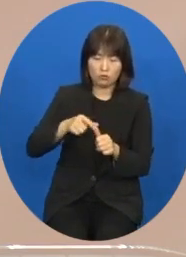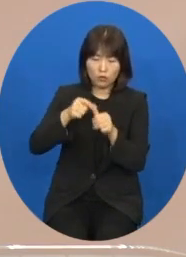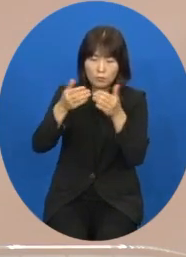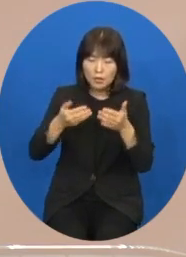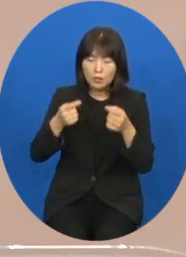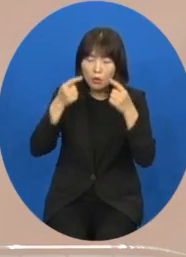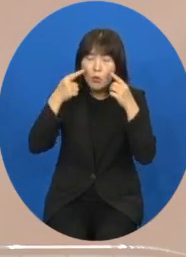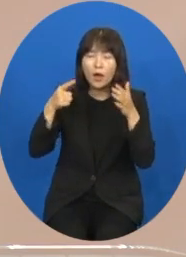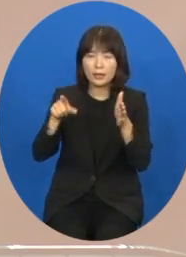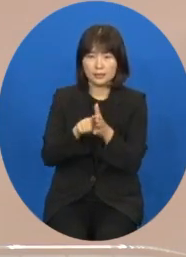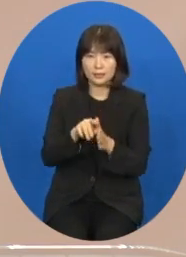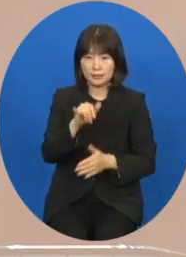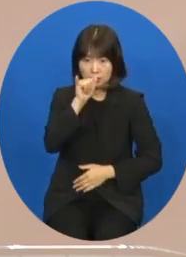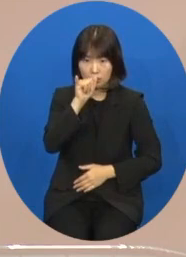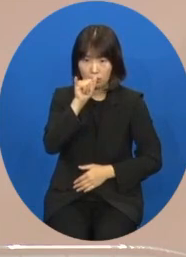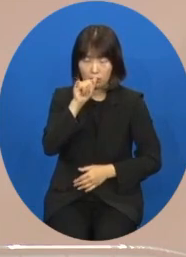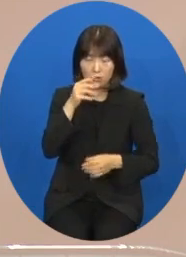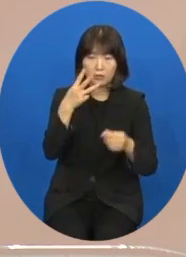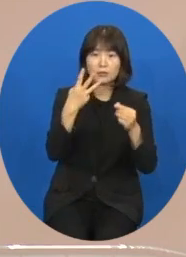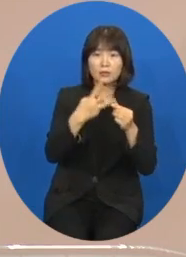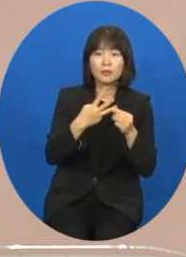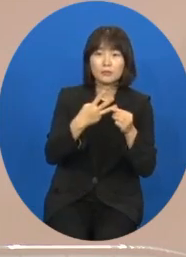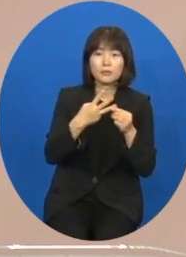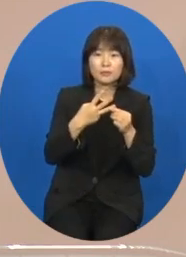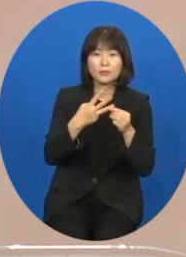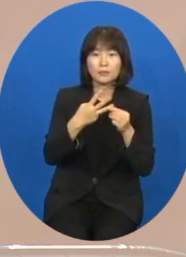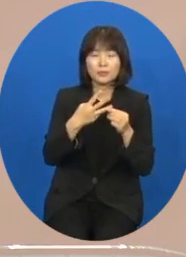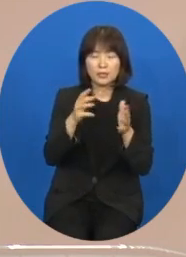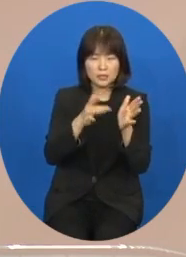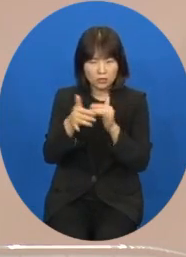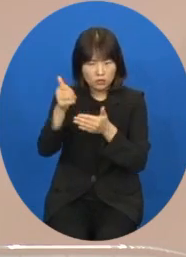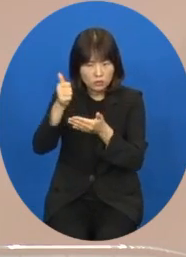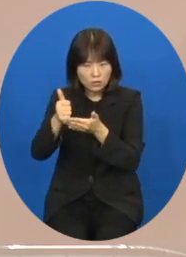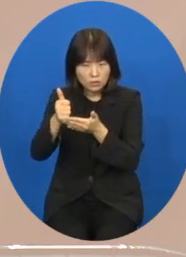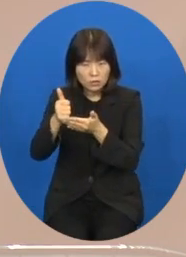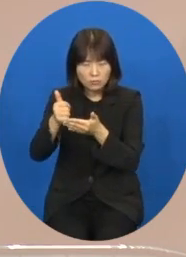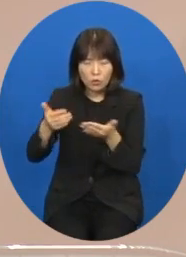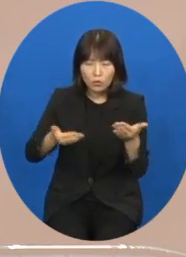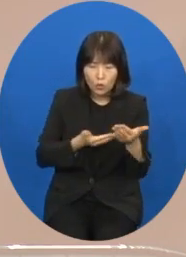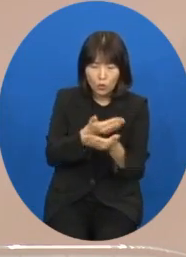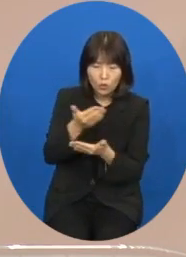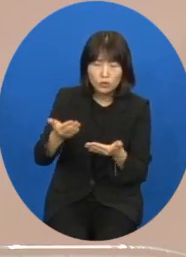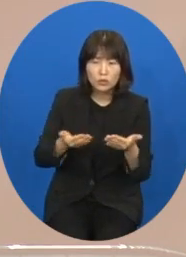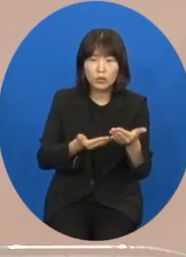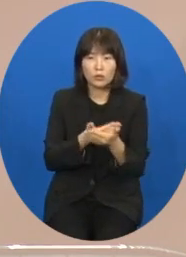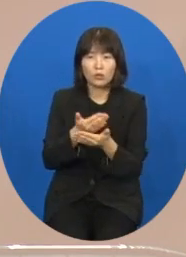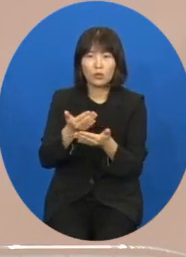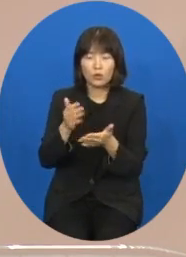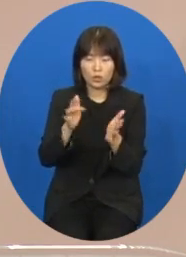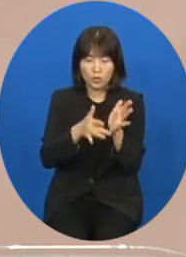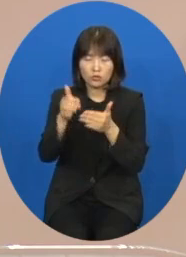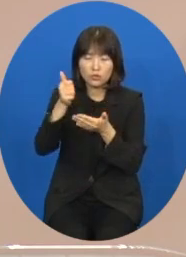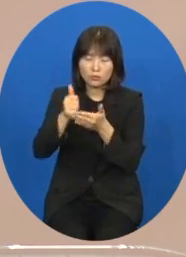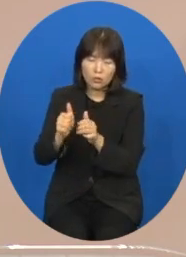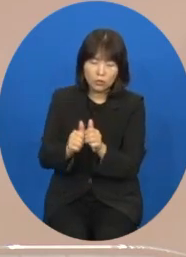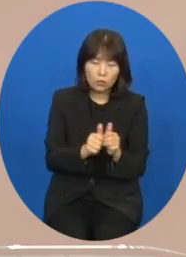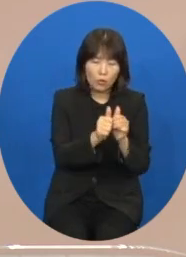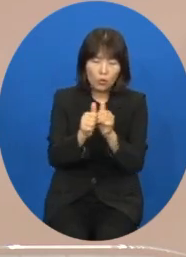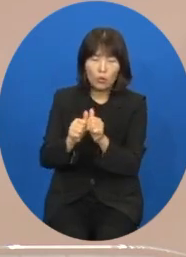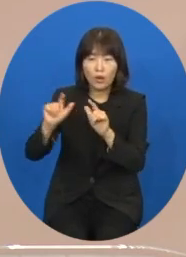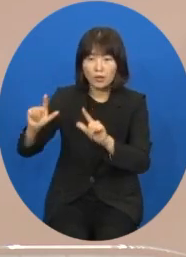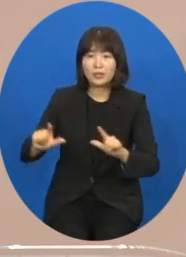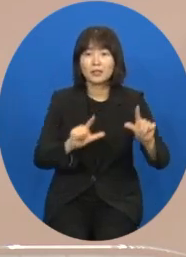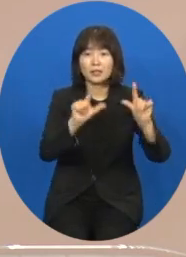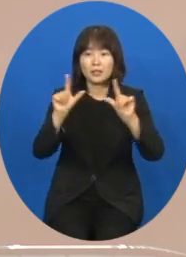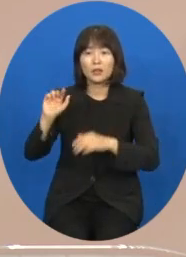구원받았다는 확신이 생깁니다. 세 번째는 예수님과 교제하게 되고 예수님과 동행하는 삶을 살게